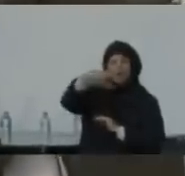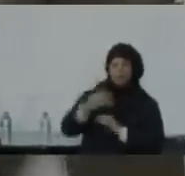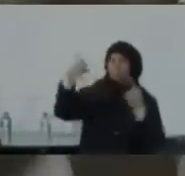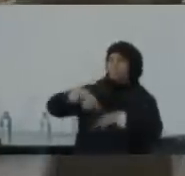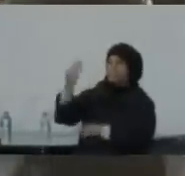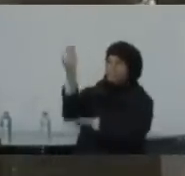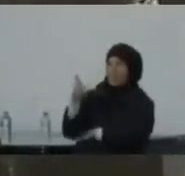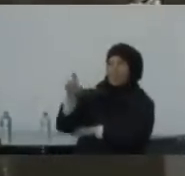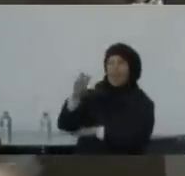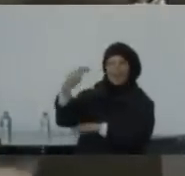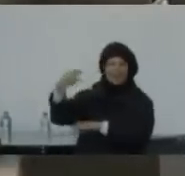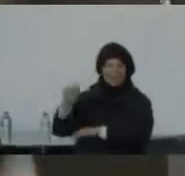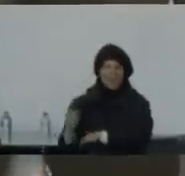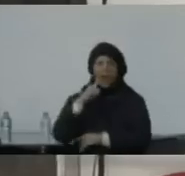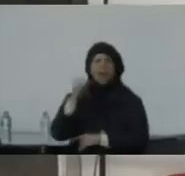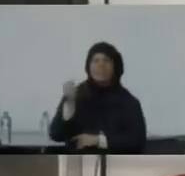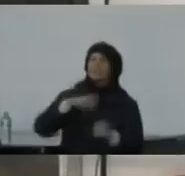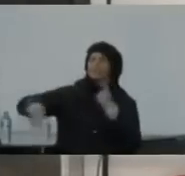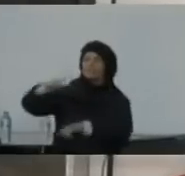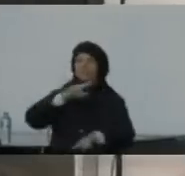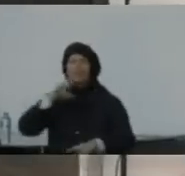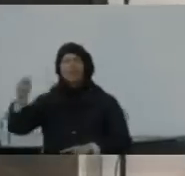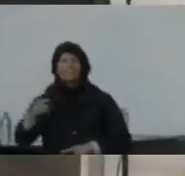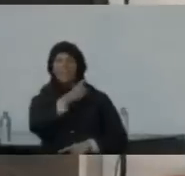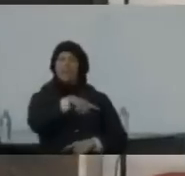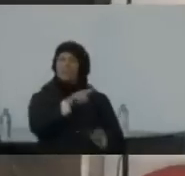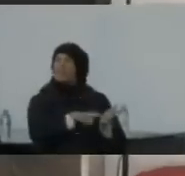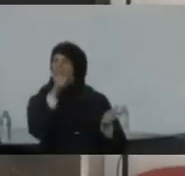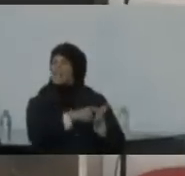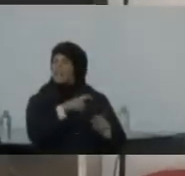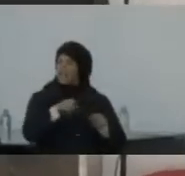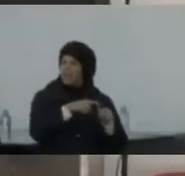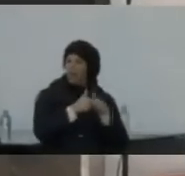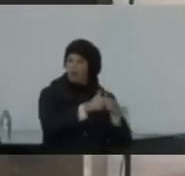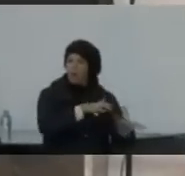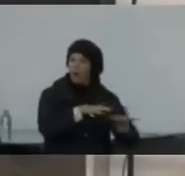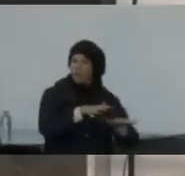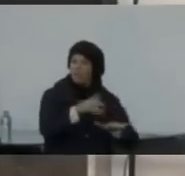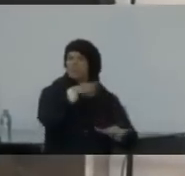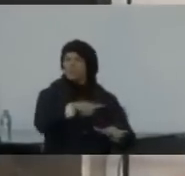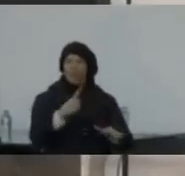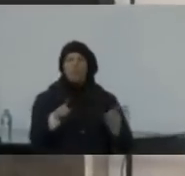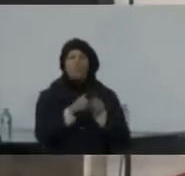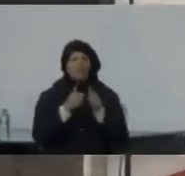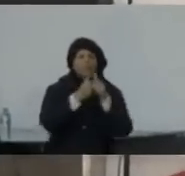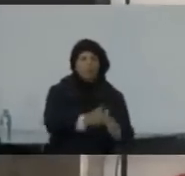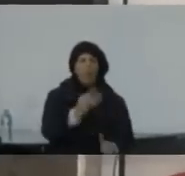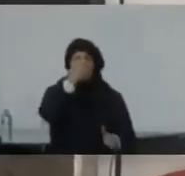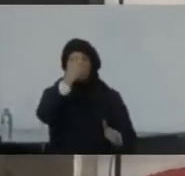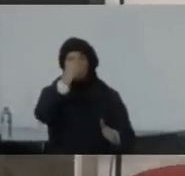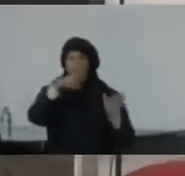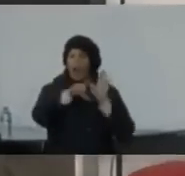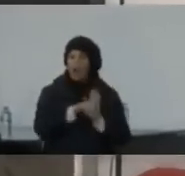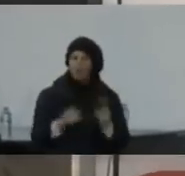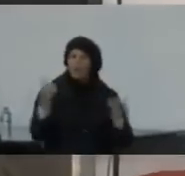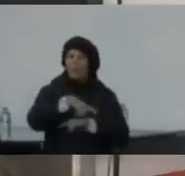andato in televisione a dire che eravamo noi contro, a favore del porcellum, quando lui c'è la sua firma sugli atti che ha detto di lasciarlo,